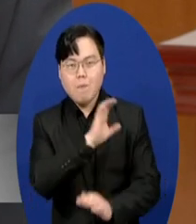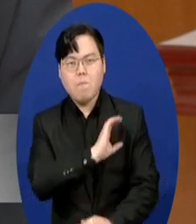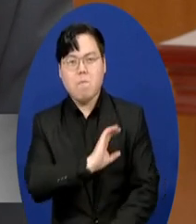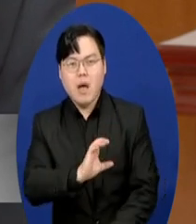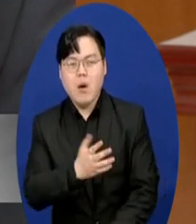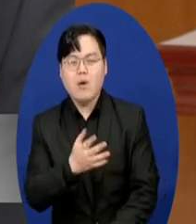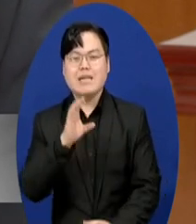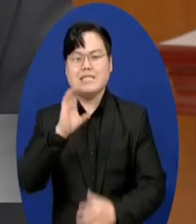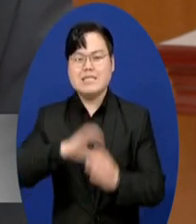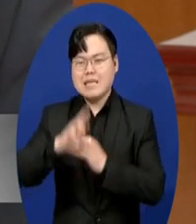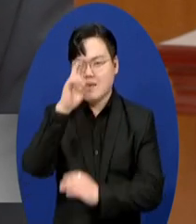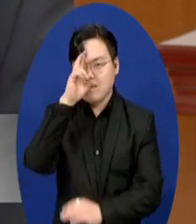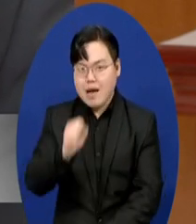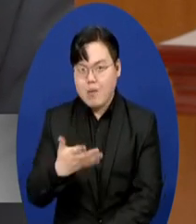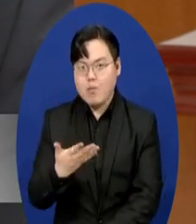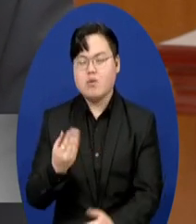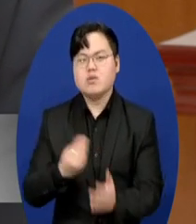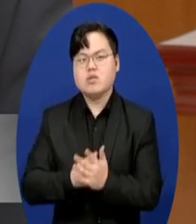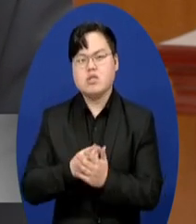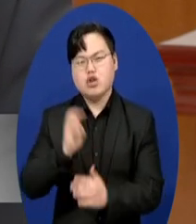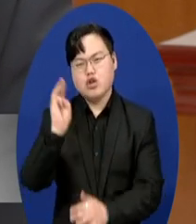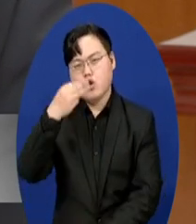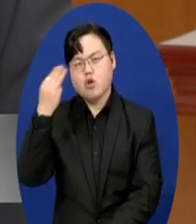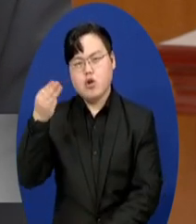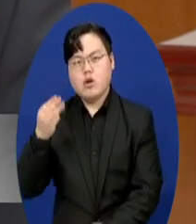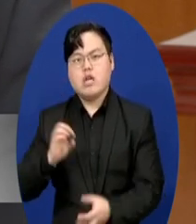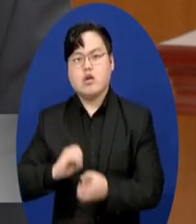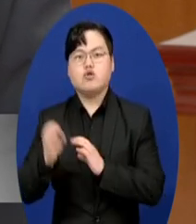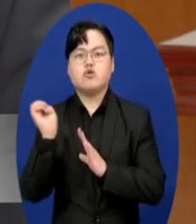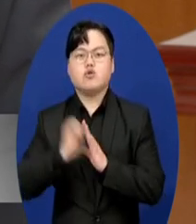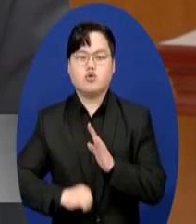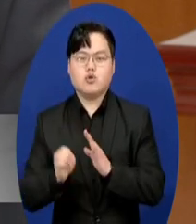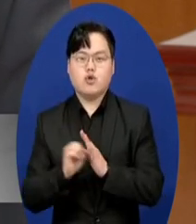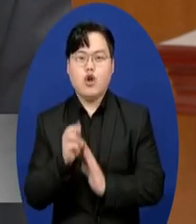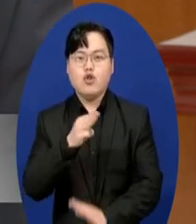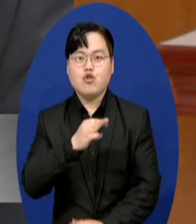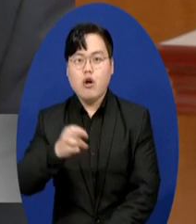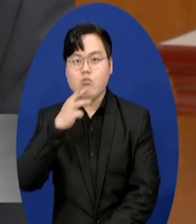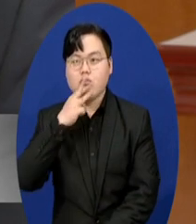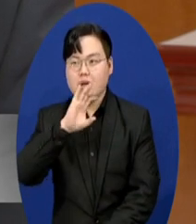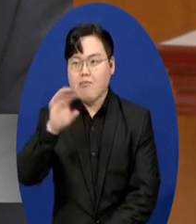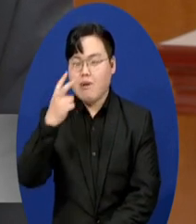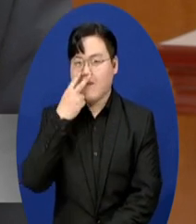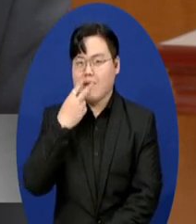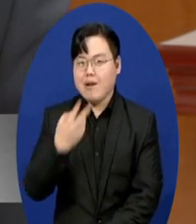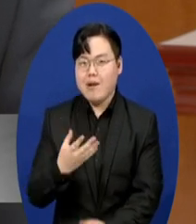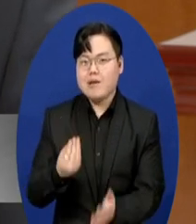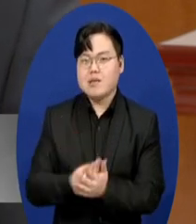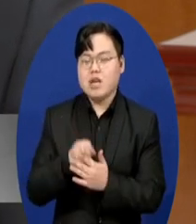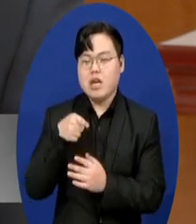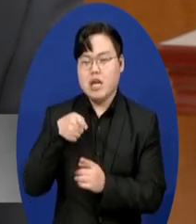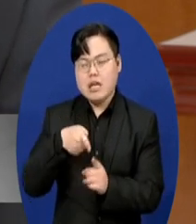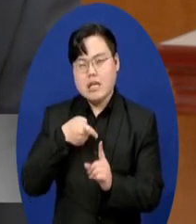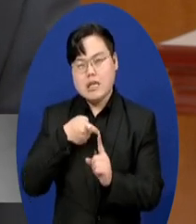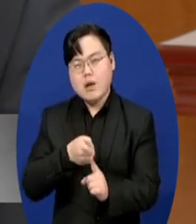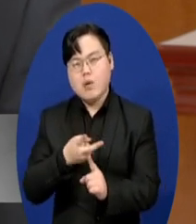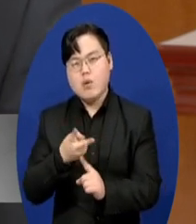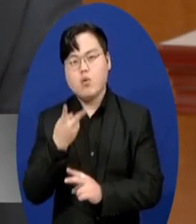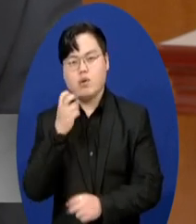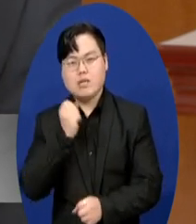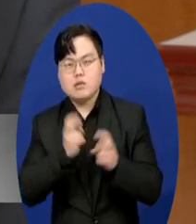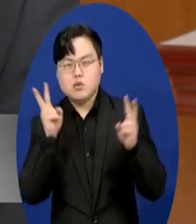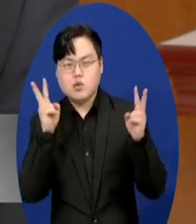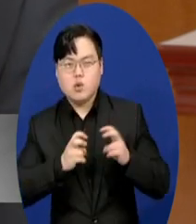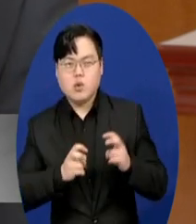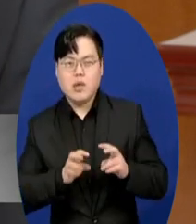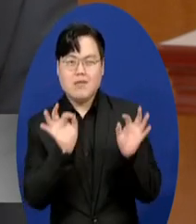байгууллагууд сангийн хандар бол энэ бол маш тодорхой гэж байгаа хэрэг. Статистикийн байгууллага бол энэ яг энэ чиглэлээр их судалгаагаа